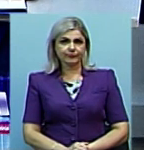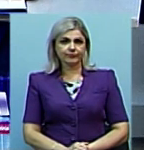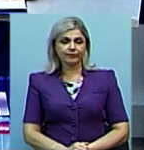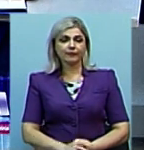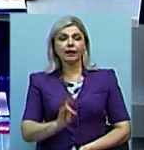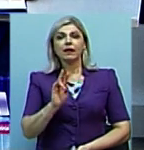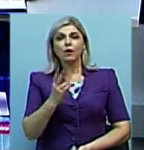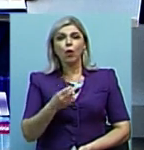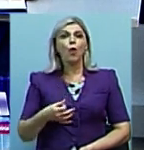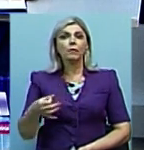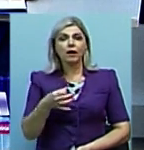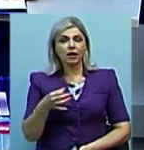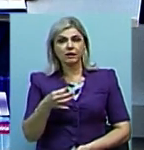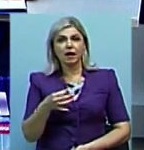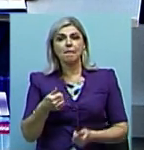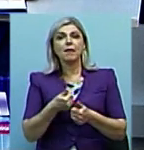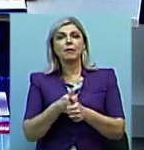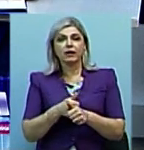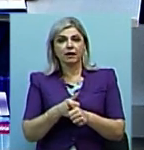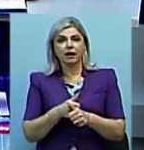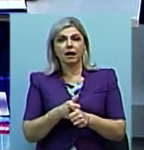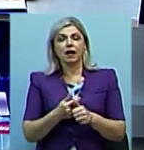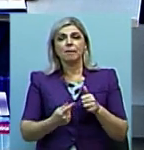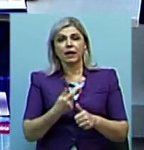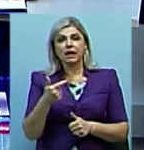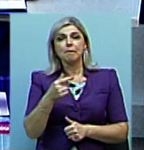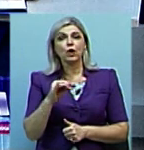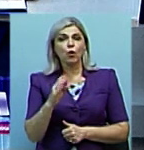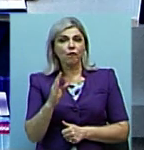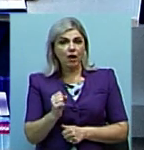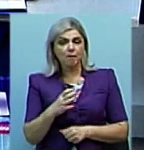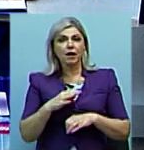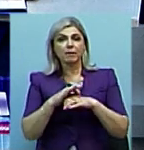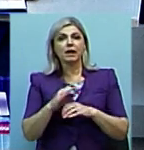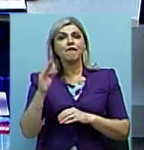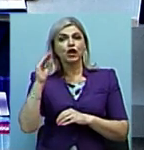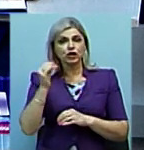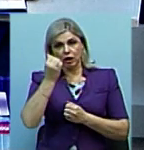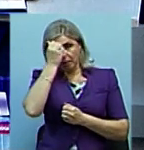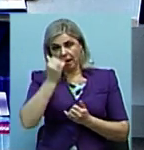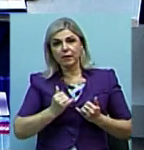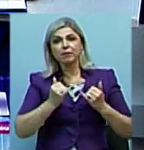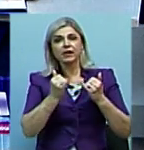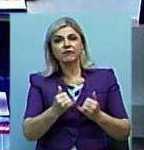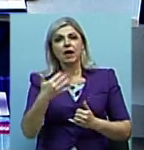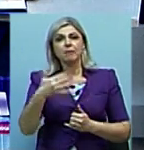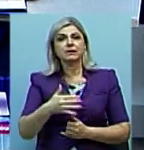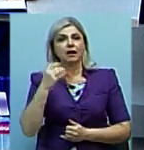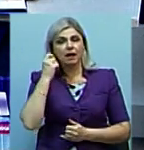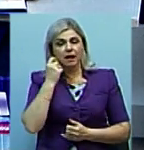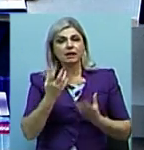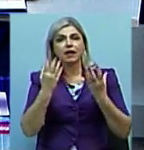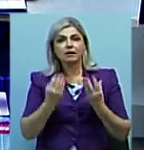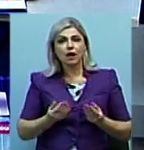У Миколаївській обласній універсальній бібліотеці імені Олексія Гмирьова відбувся вечір пам'яті, присвячений 50-річчю від